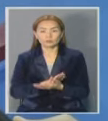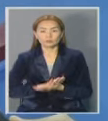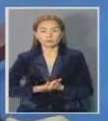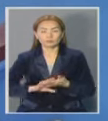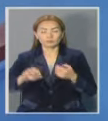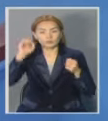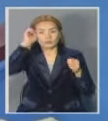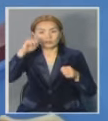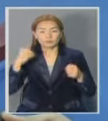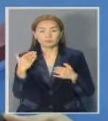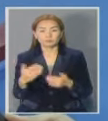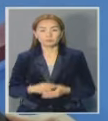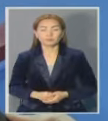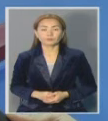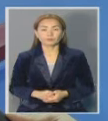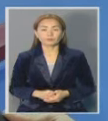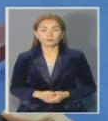қойы. Бұның шығарған